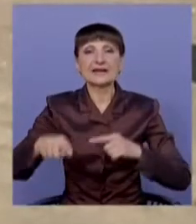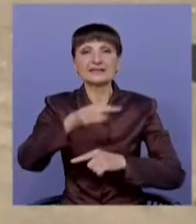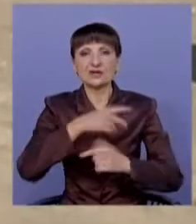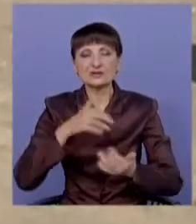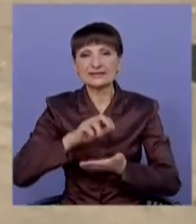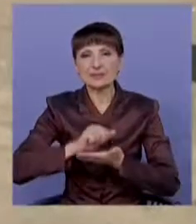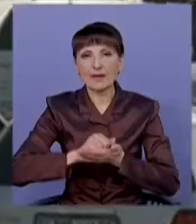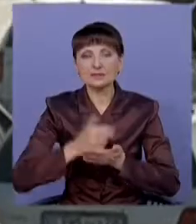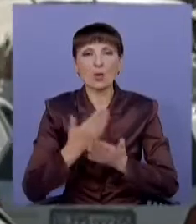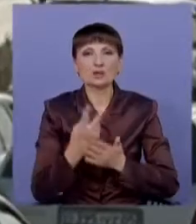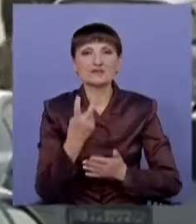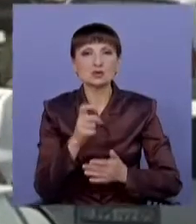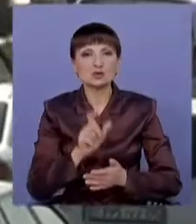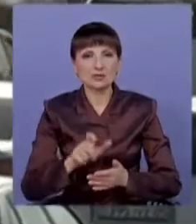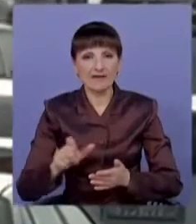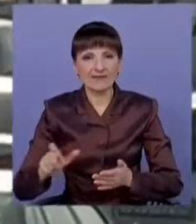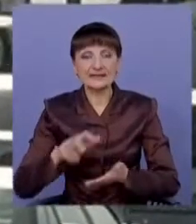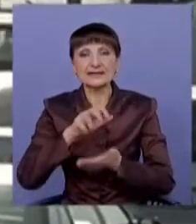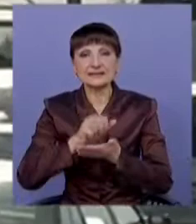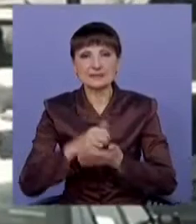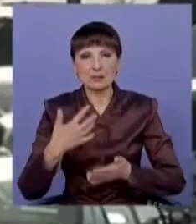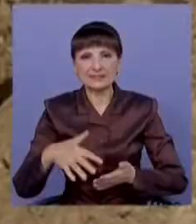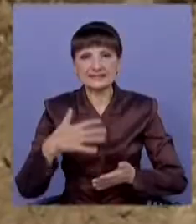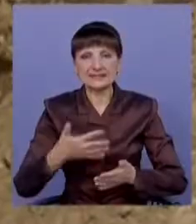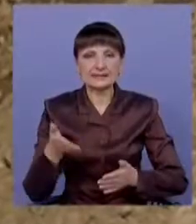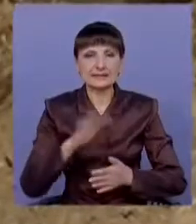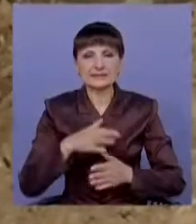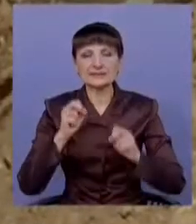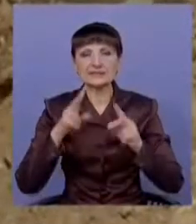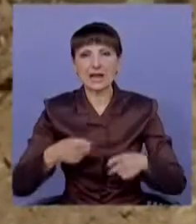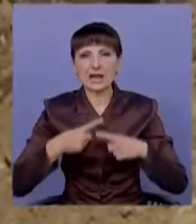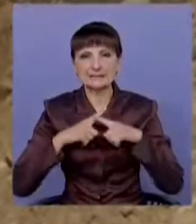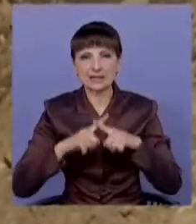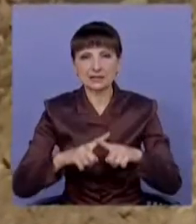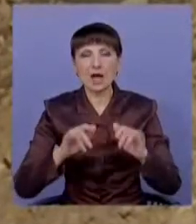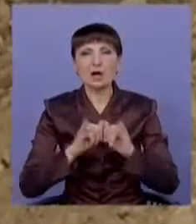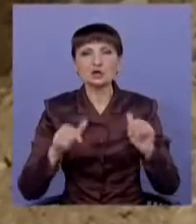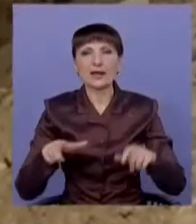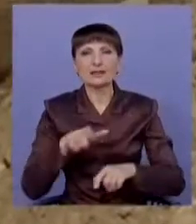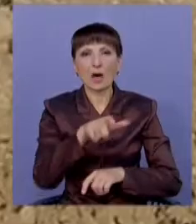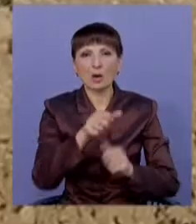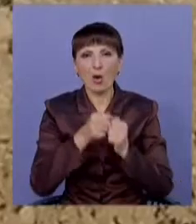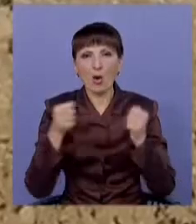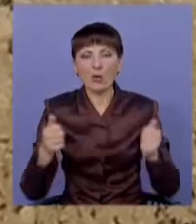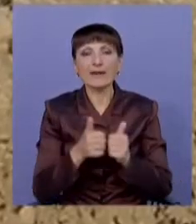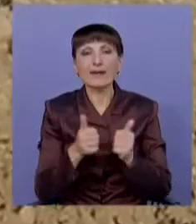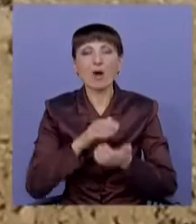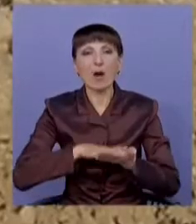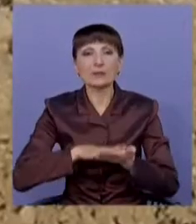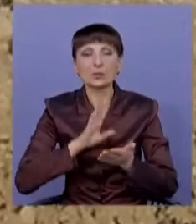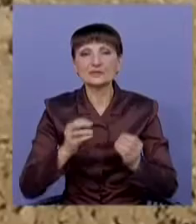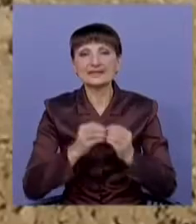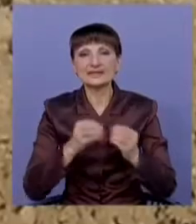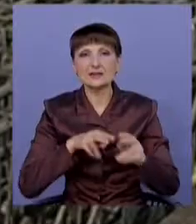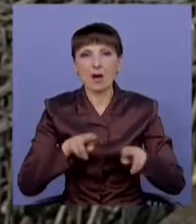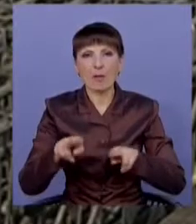сейчас занимаются около 200 человек. Задействовано 50 единиц спецтехники. Расширять дорогу около Алтын-Орды будут до 10